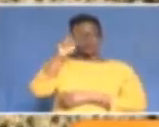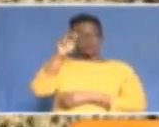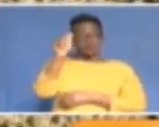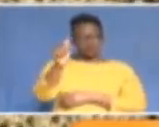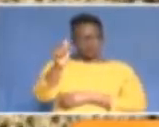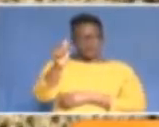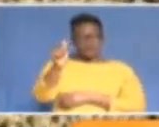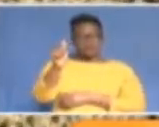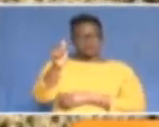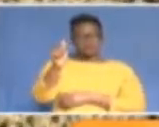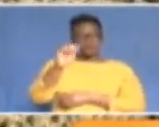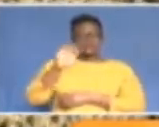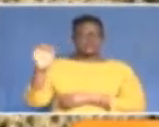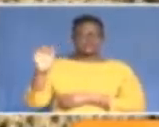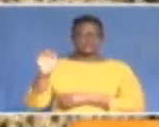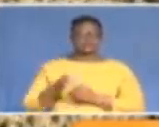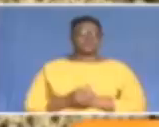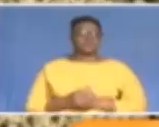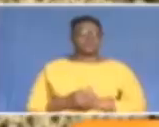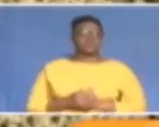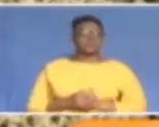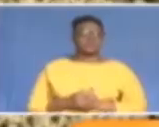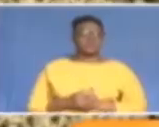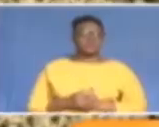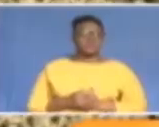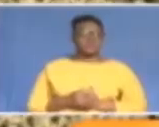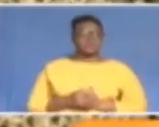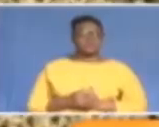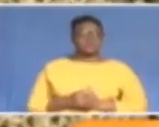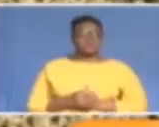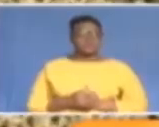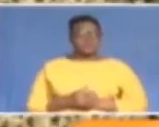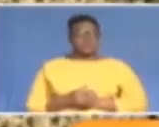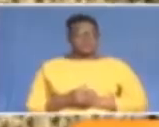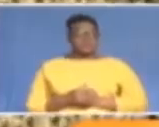Junet Mohamed. Stephen Letoru, Ninga ya Citizen, Nairobi.